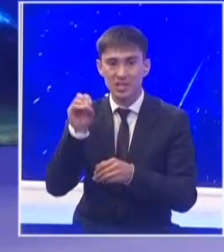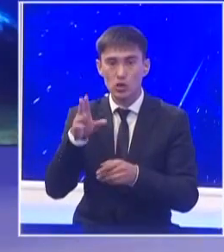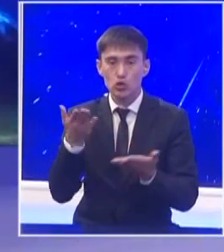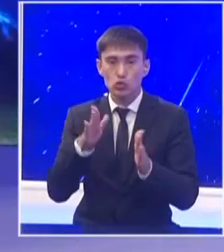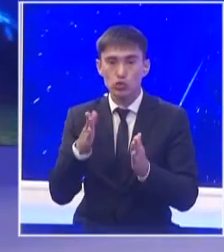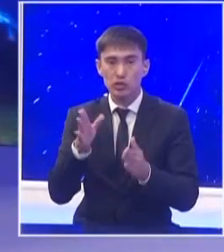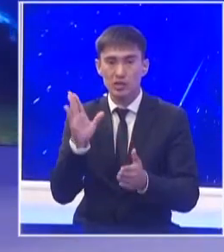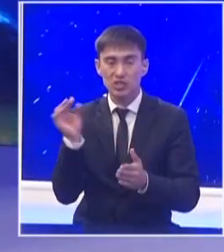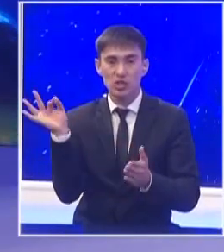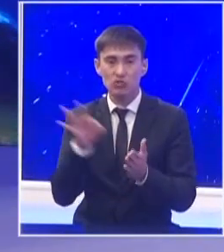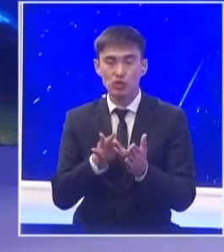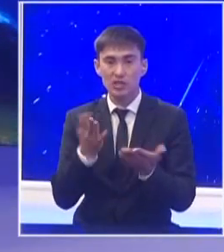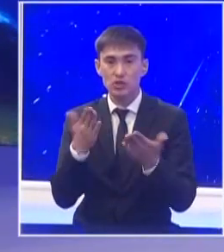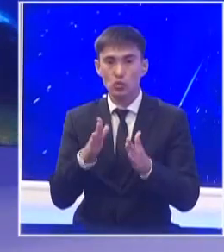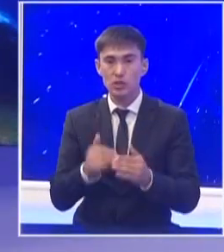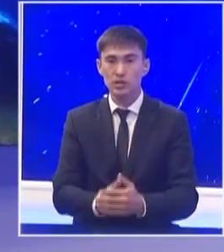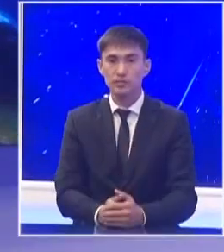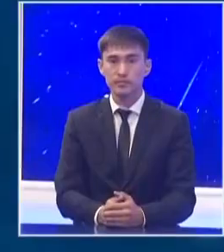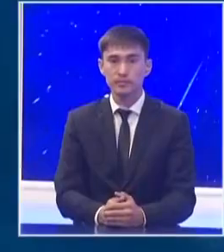случае возникновения чрезвычайных ситуаций.